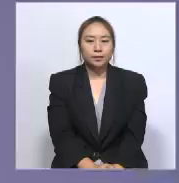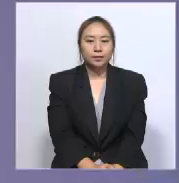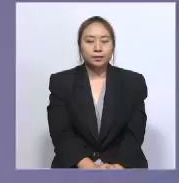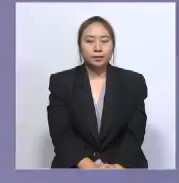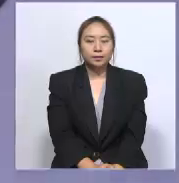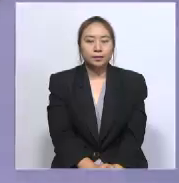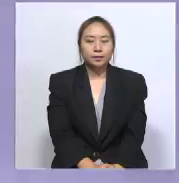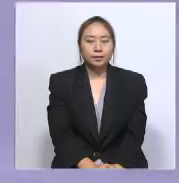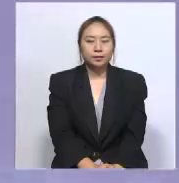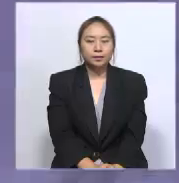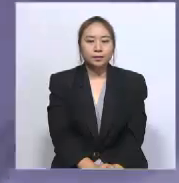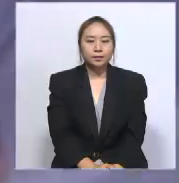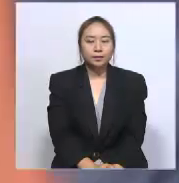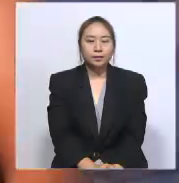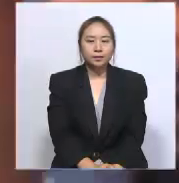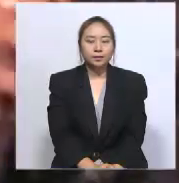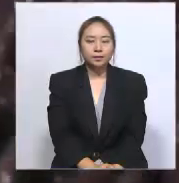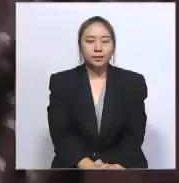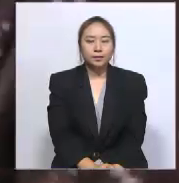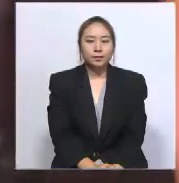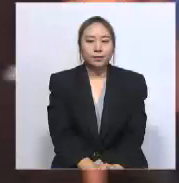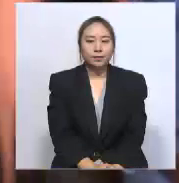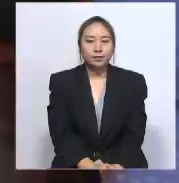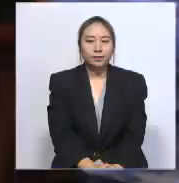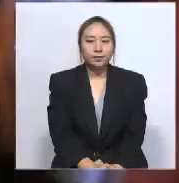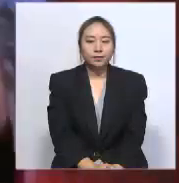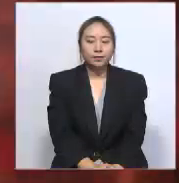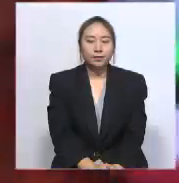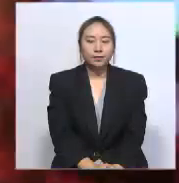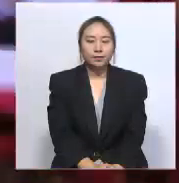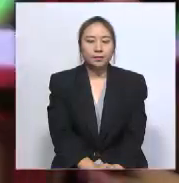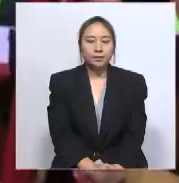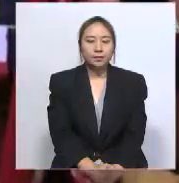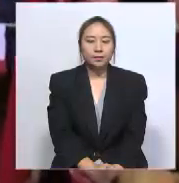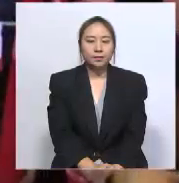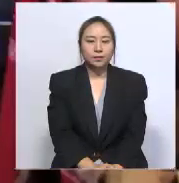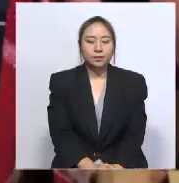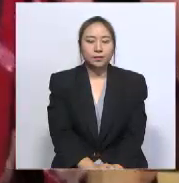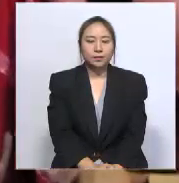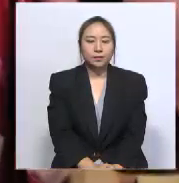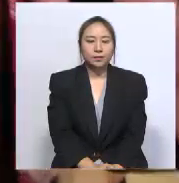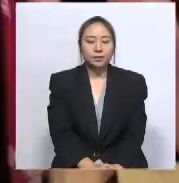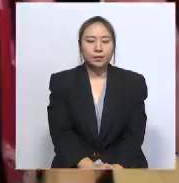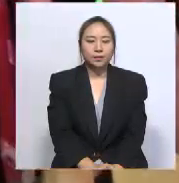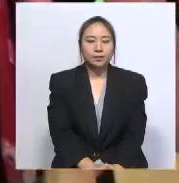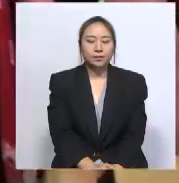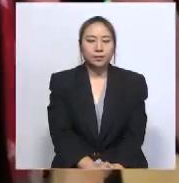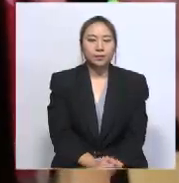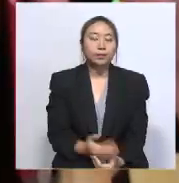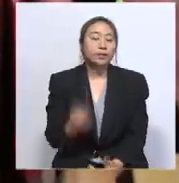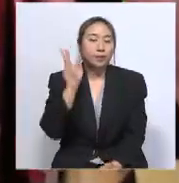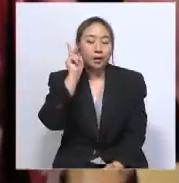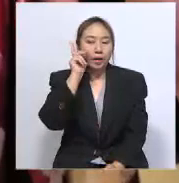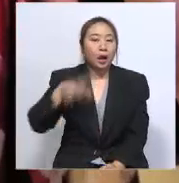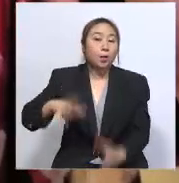อ ประนวลไม้หอมทีมข่าวสำนักง